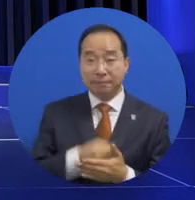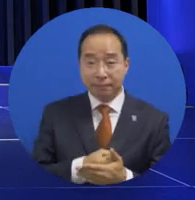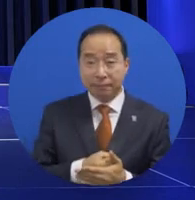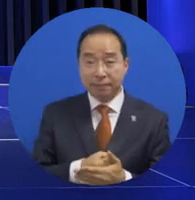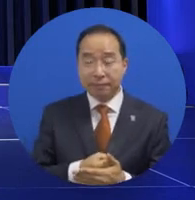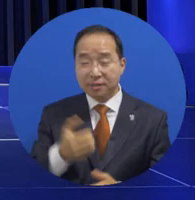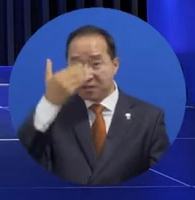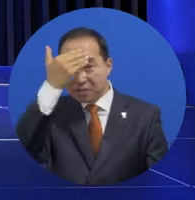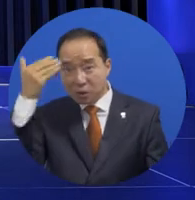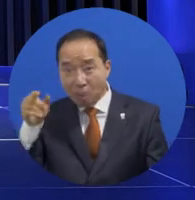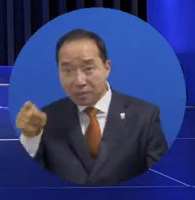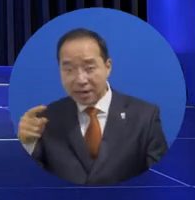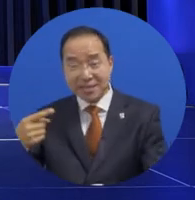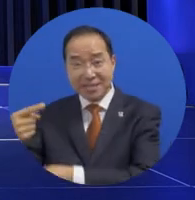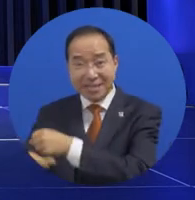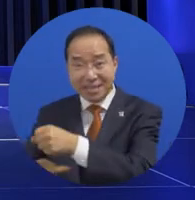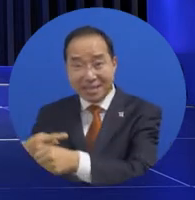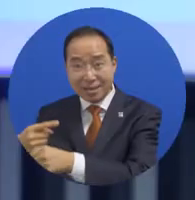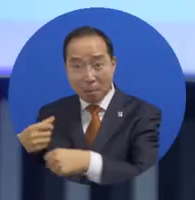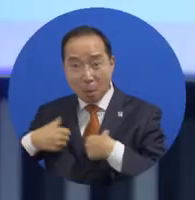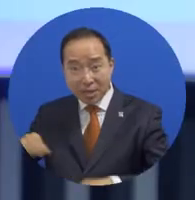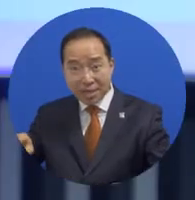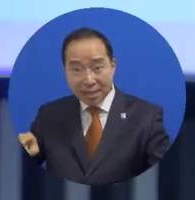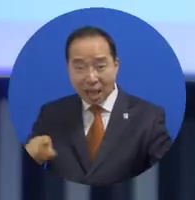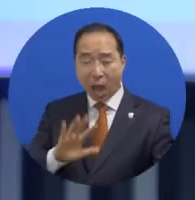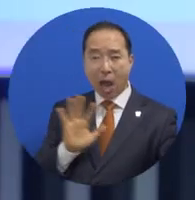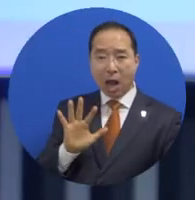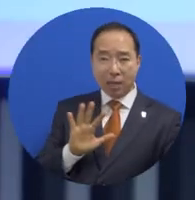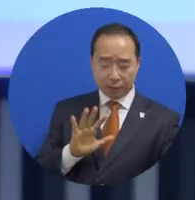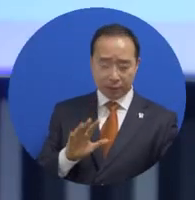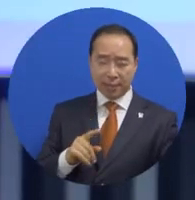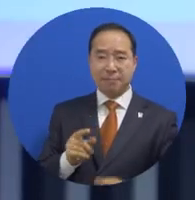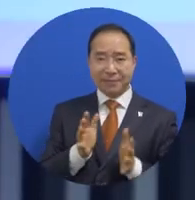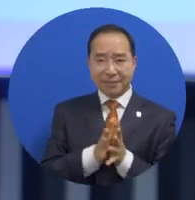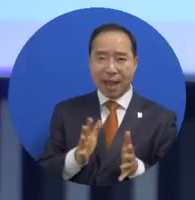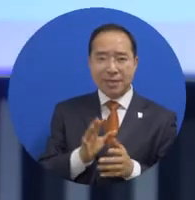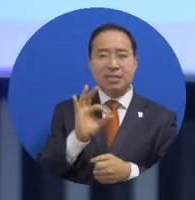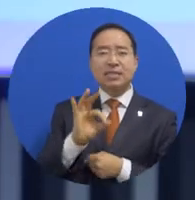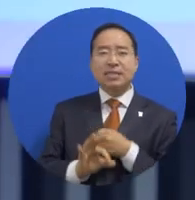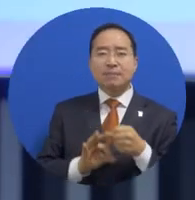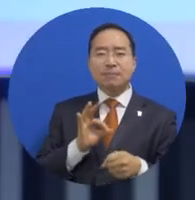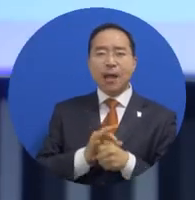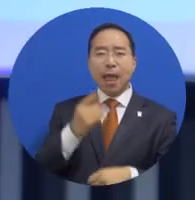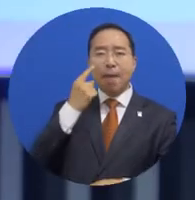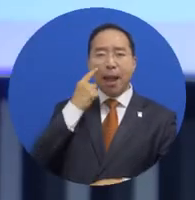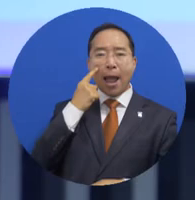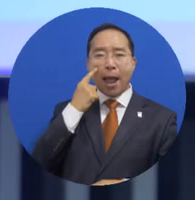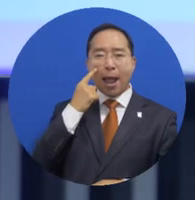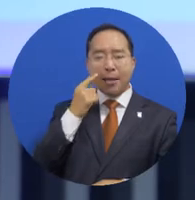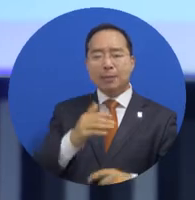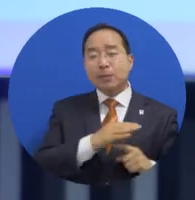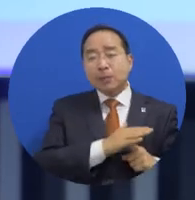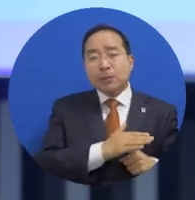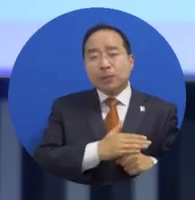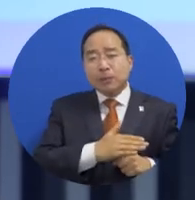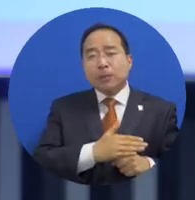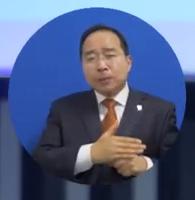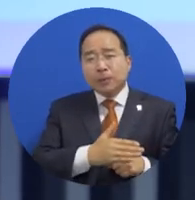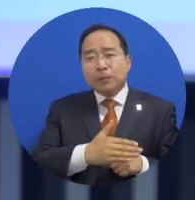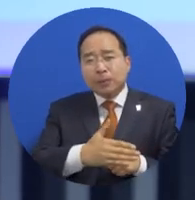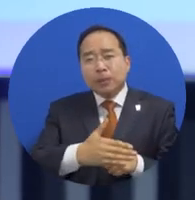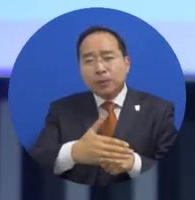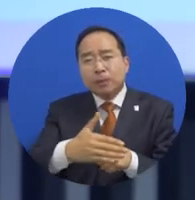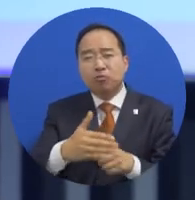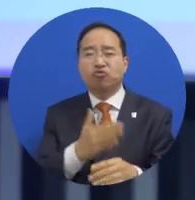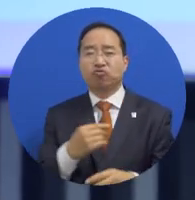젊은 사람들이 1년 하고 말 것을 나는 이왕 시작한 거 10년을 할 거야 라는 생각으로 운동을 하고